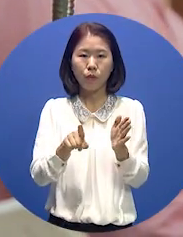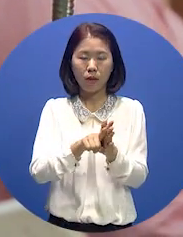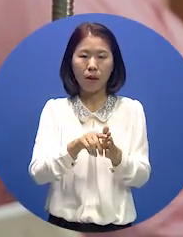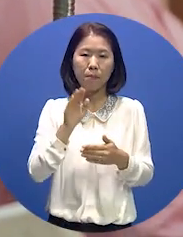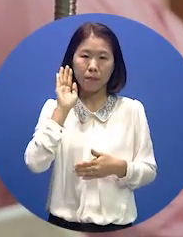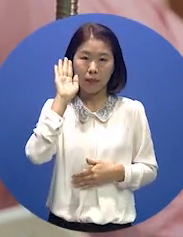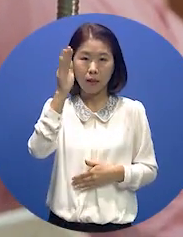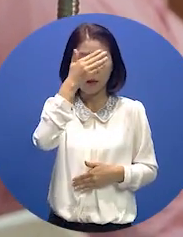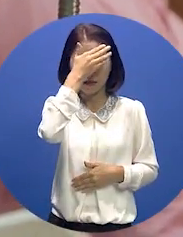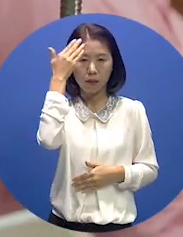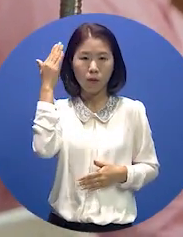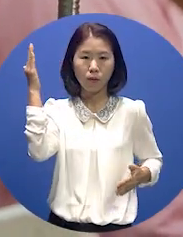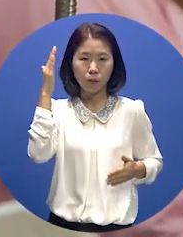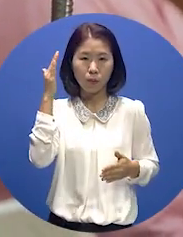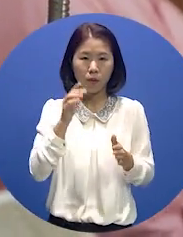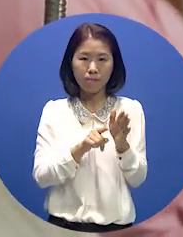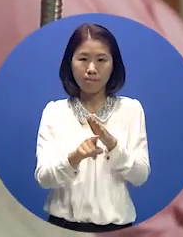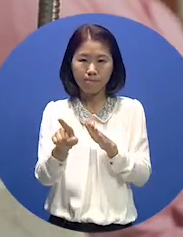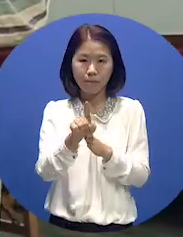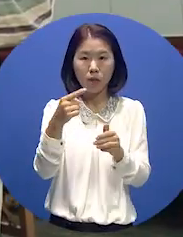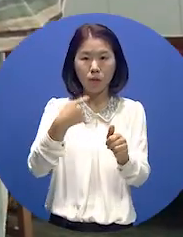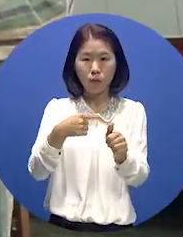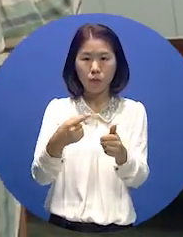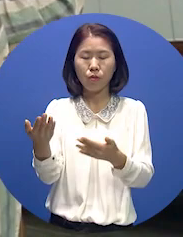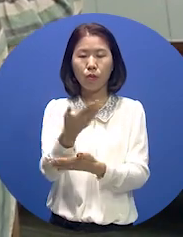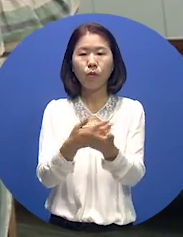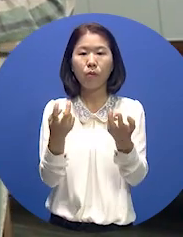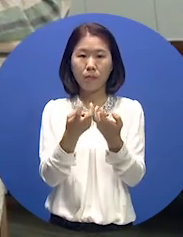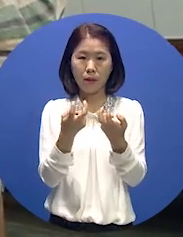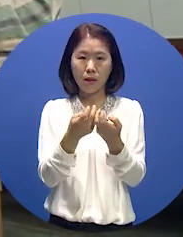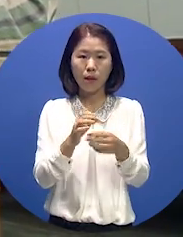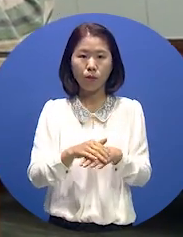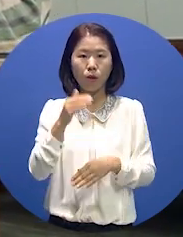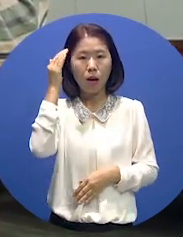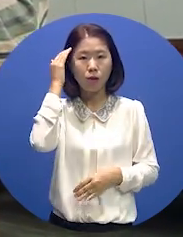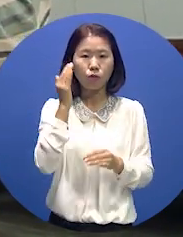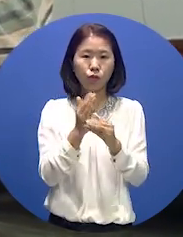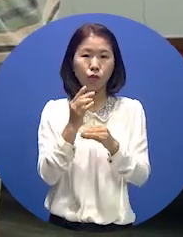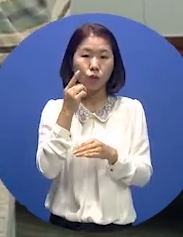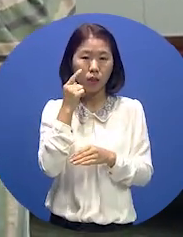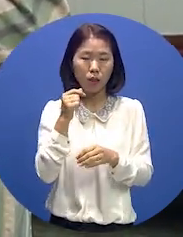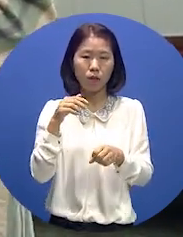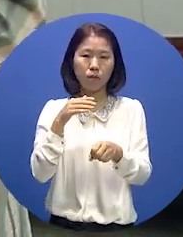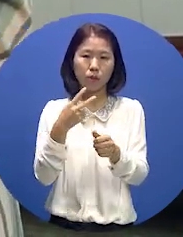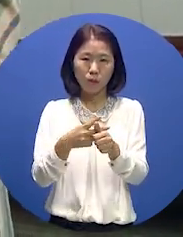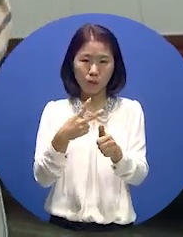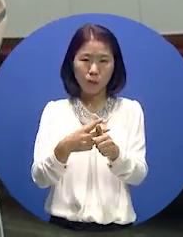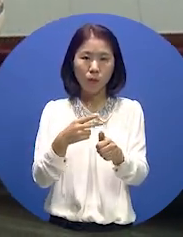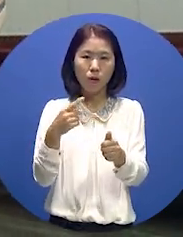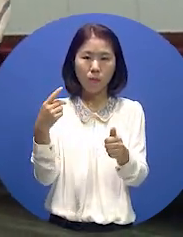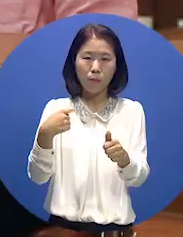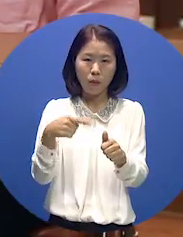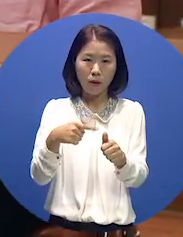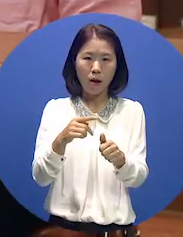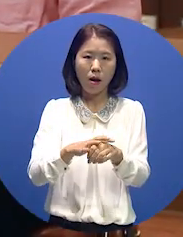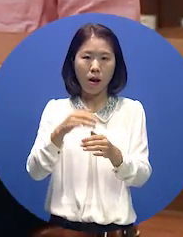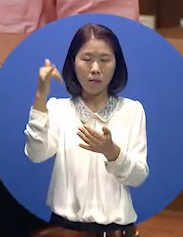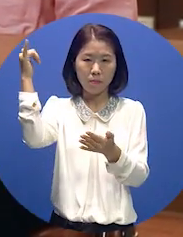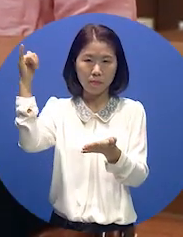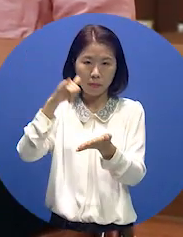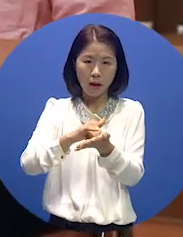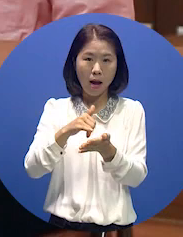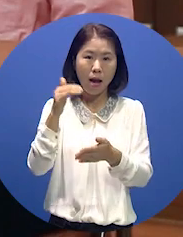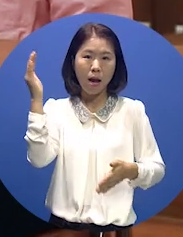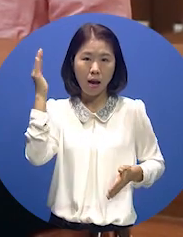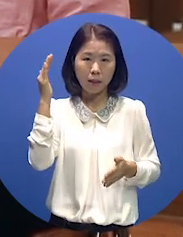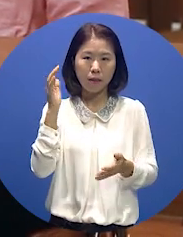미래 청소년 리더십 교육과 교류 방안 등 한중일 청소년 교육 포럼과 유학생 학술 간담회가